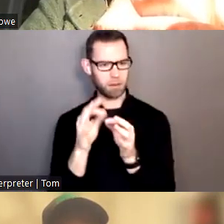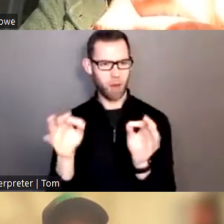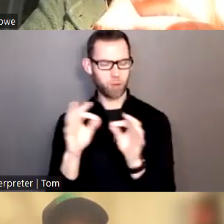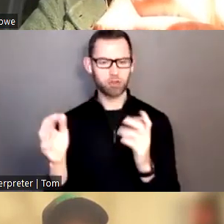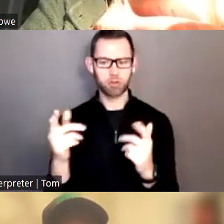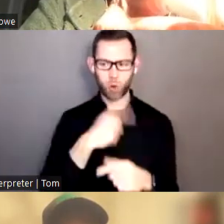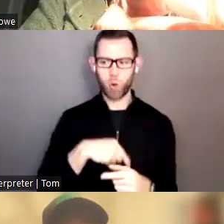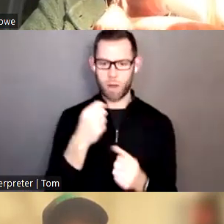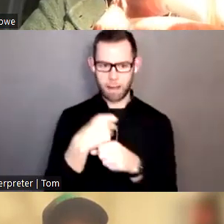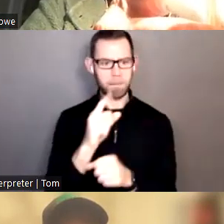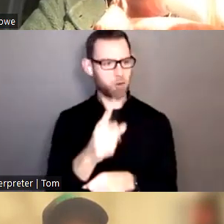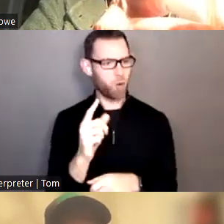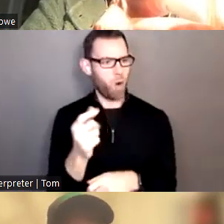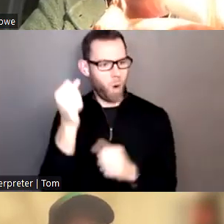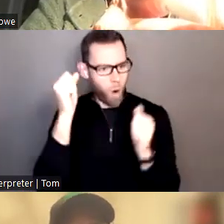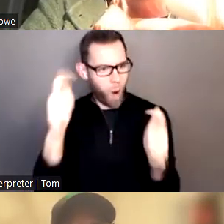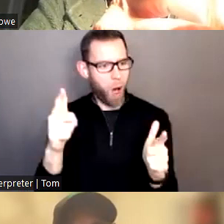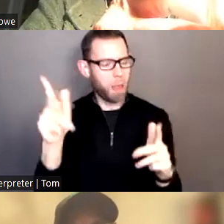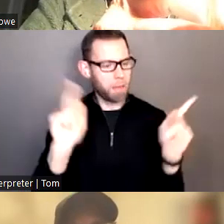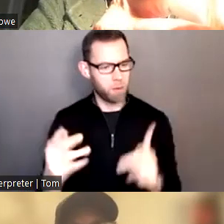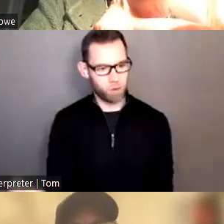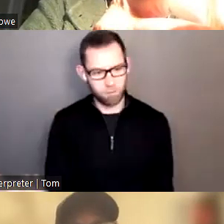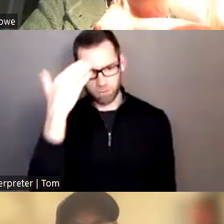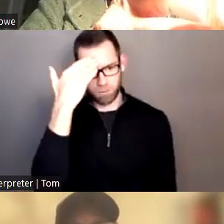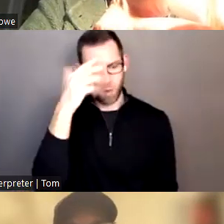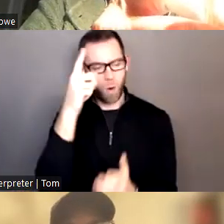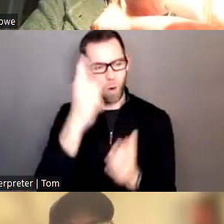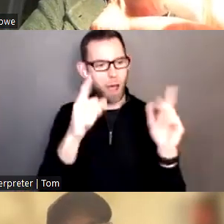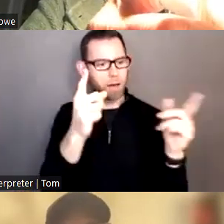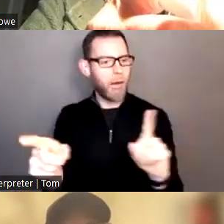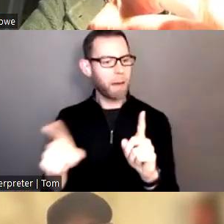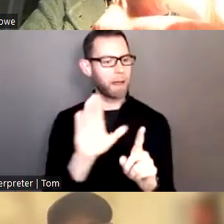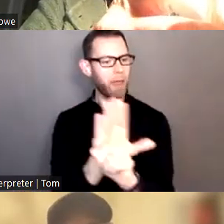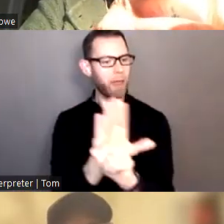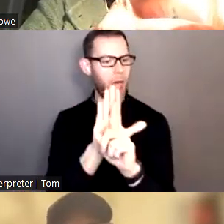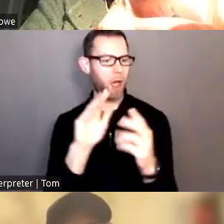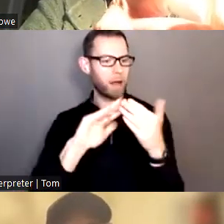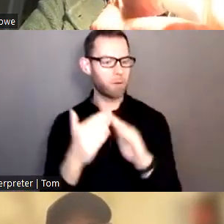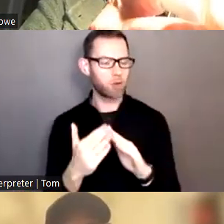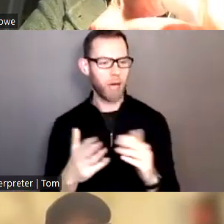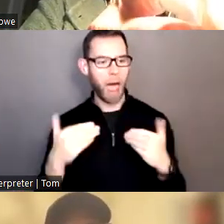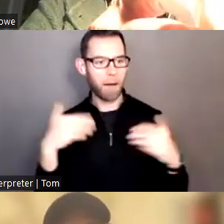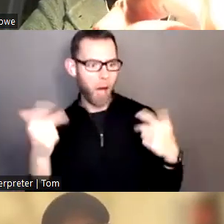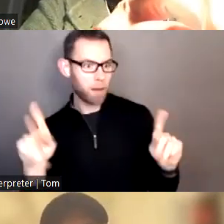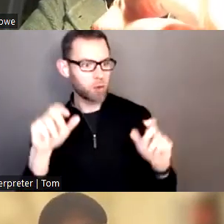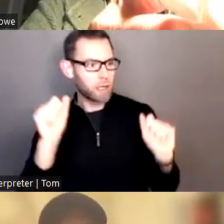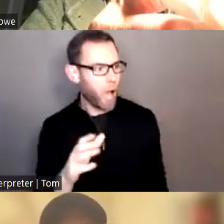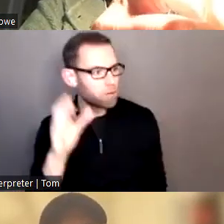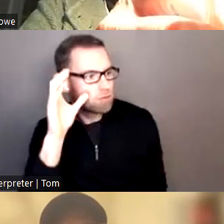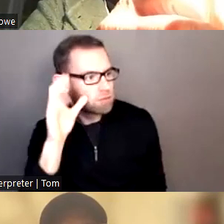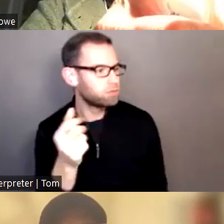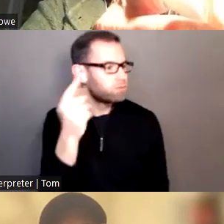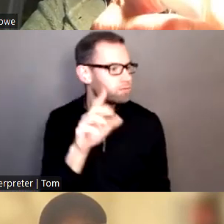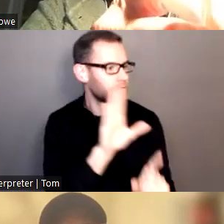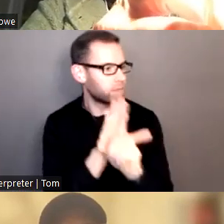genre tout le monde fait partie des opportunités